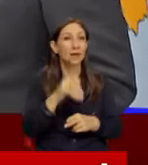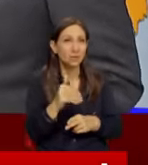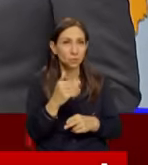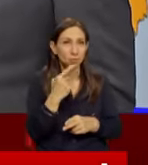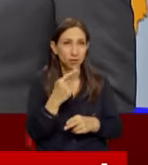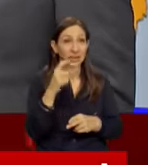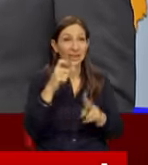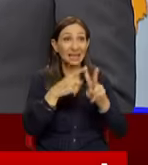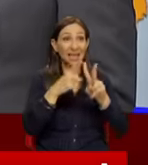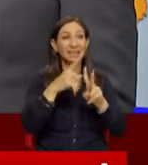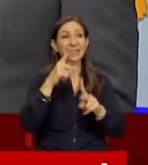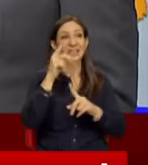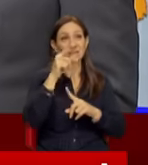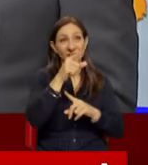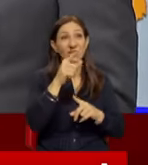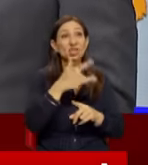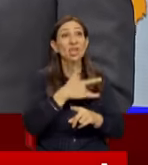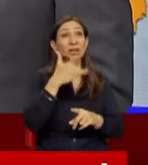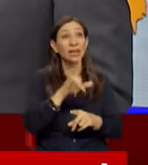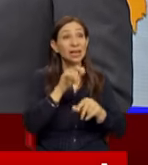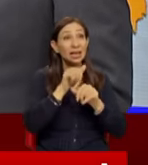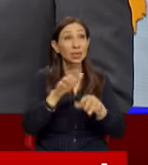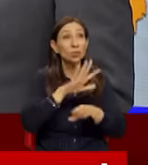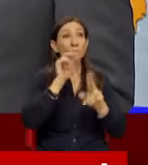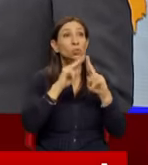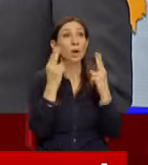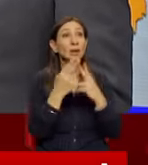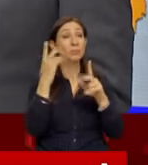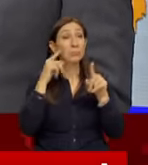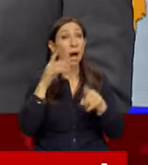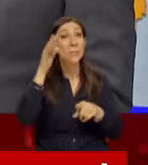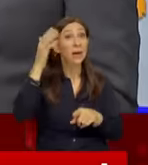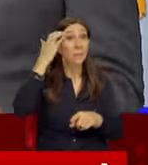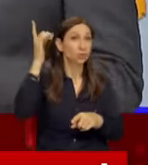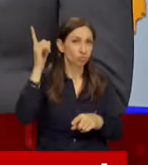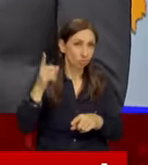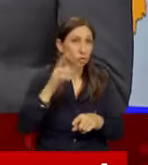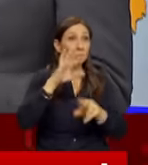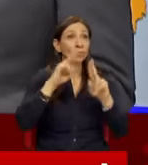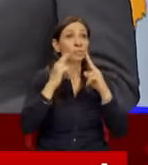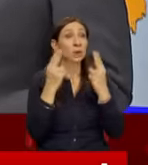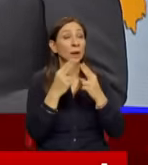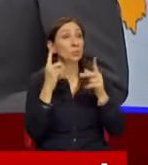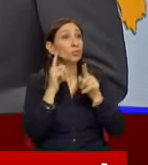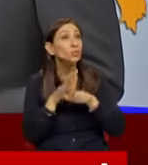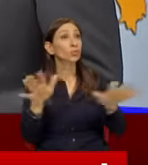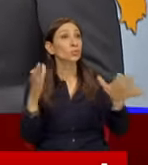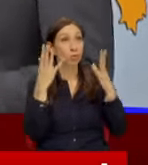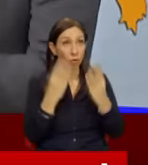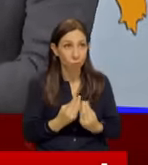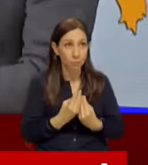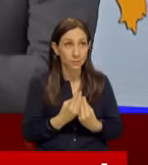özellikle CNN International yayını canlı yayınlarla tüm dünyaya, tüm takipçilerine, Amerika başta olmak üzere tüm dünyaya duyurmuş